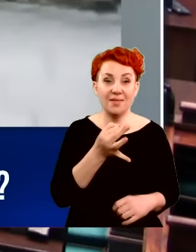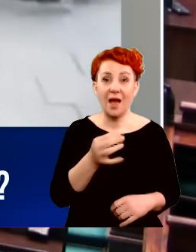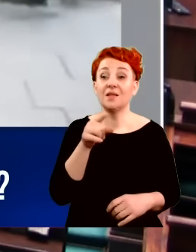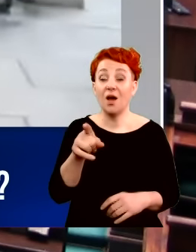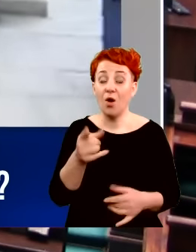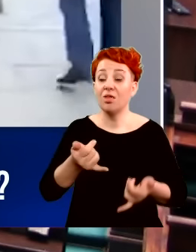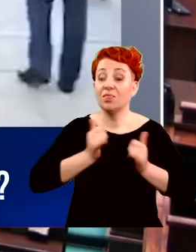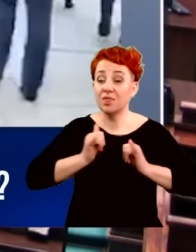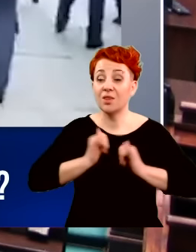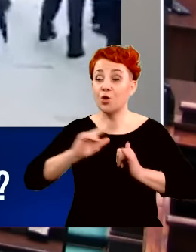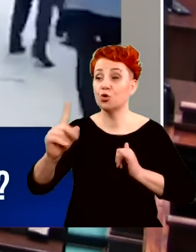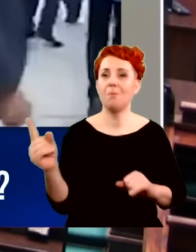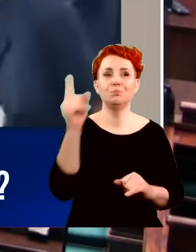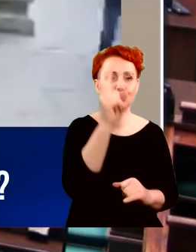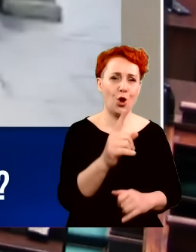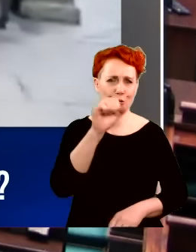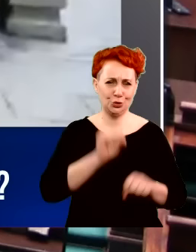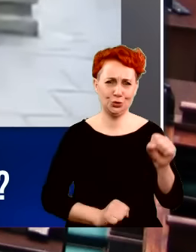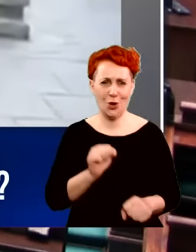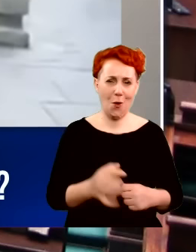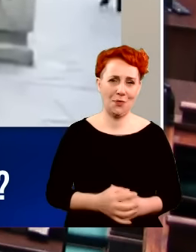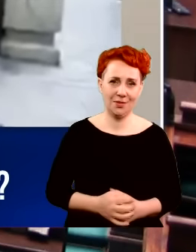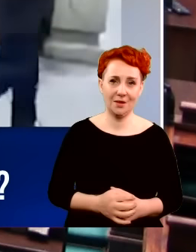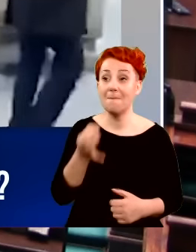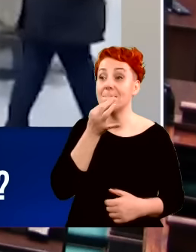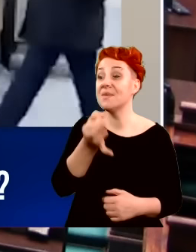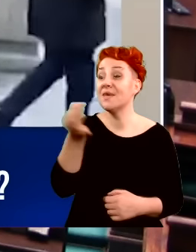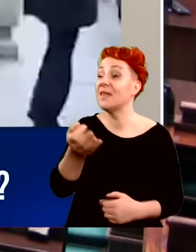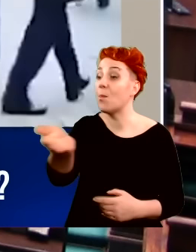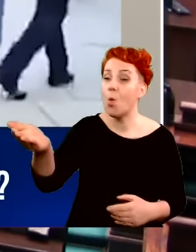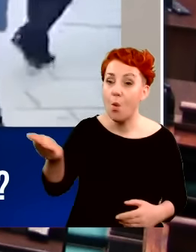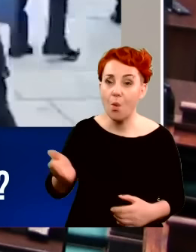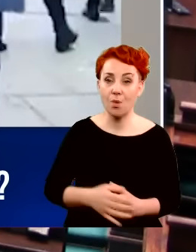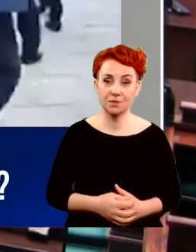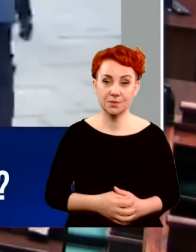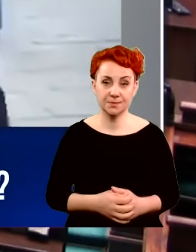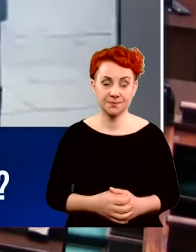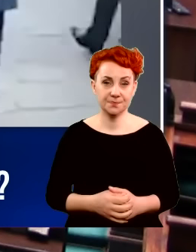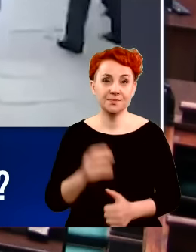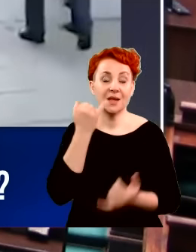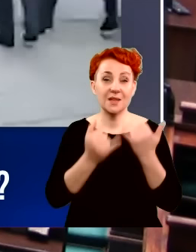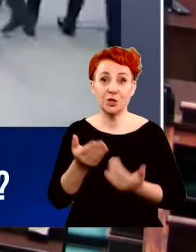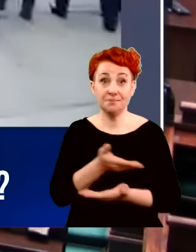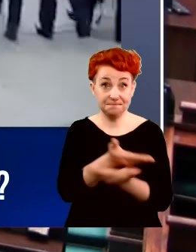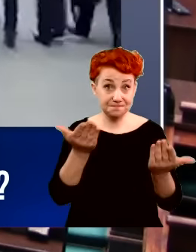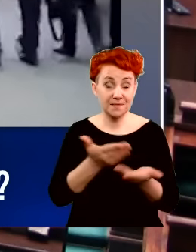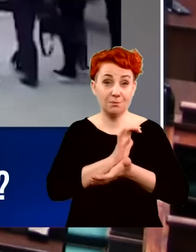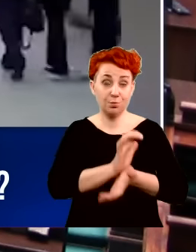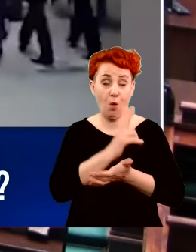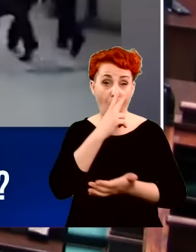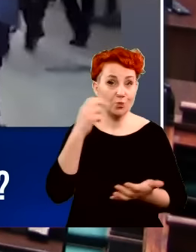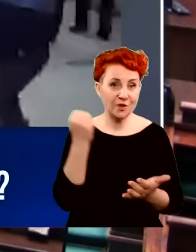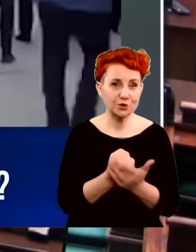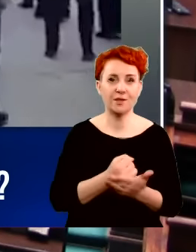tych którzy stają przed sądami i ja o nich pytam czy jeżeli państwo publikują takie oświadczenia jak